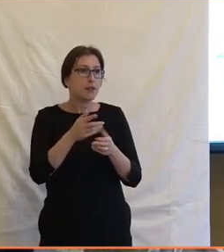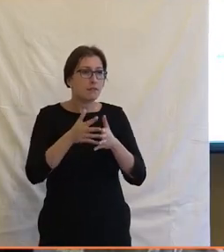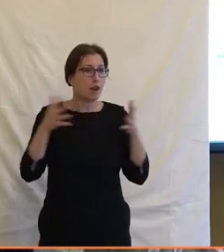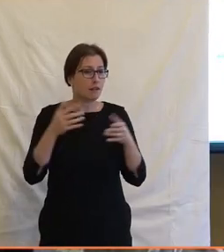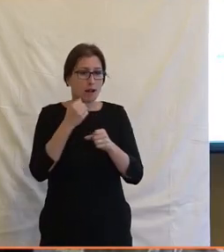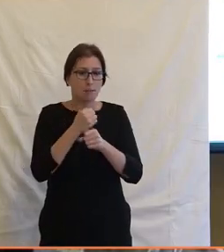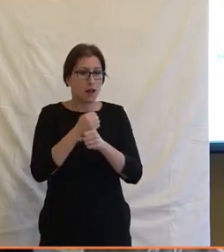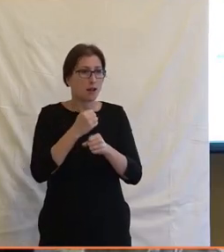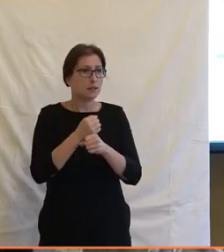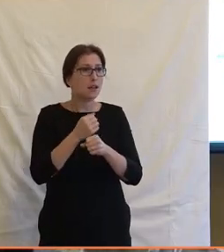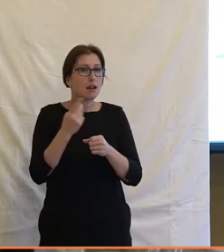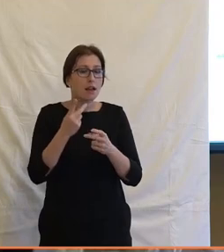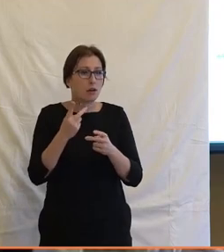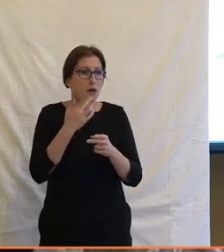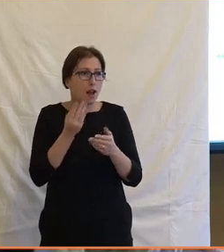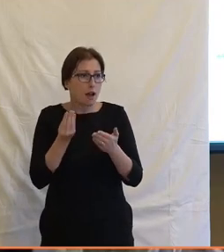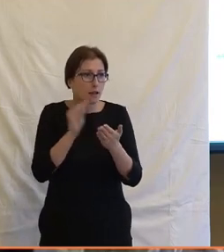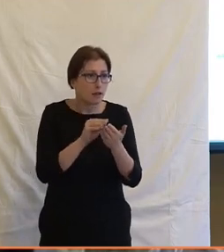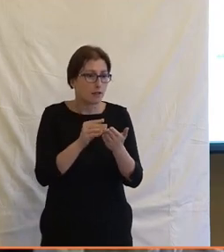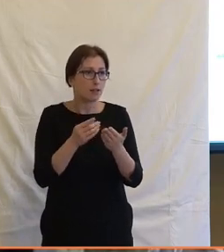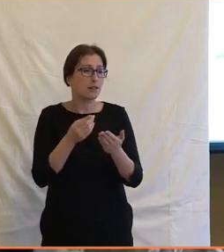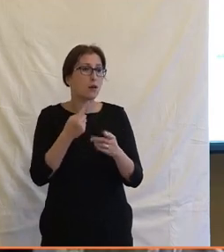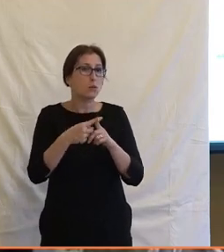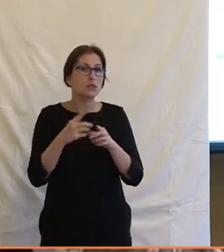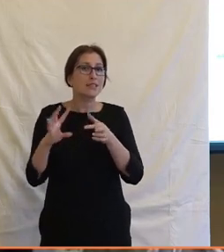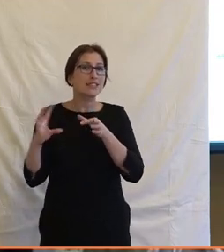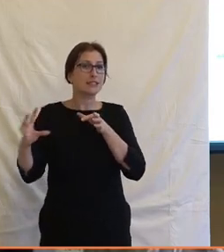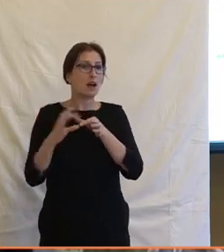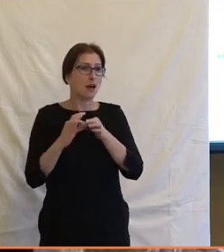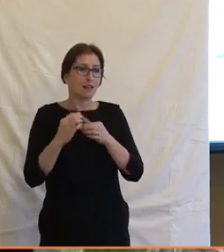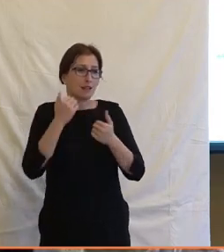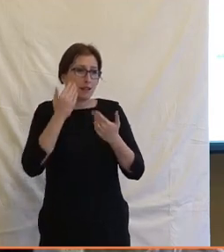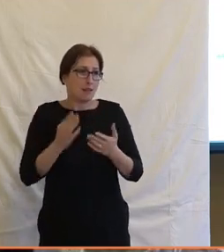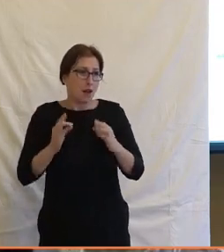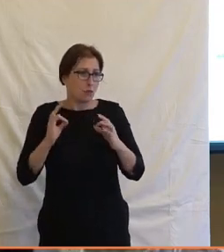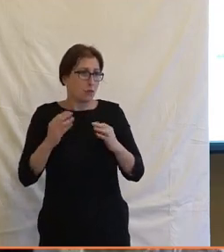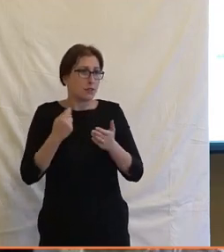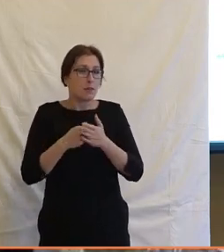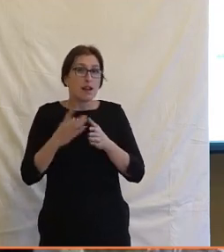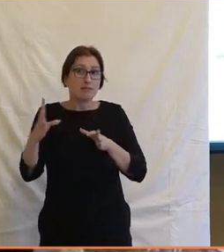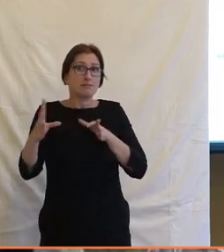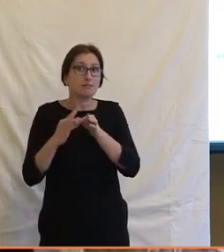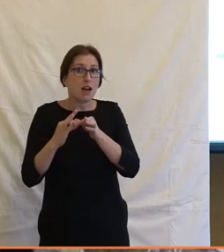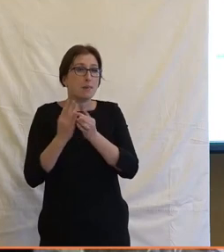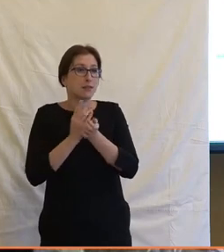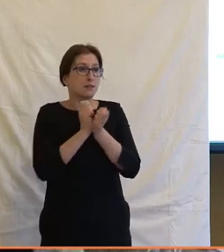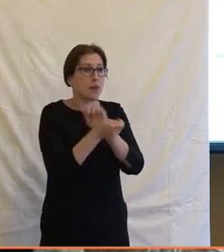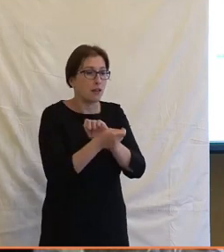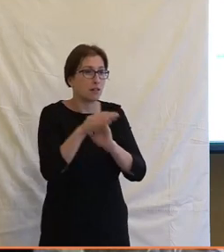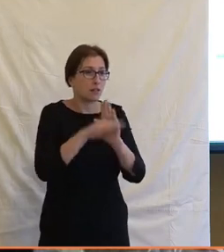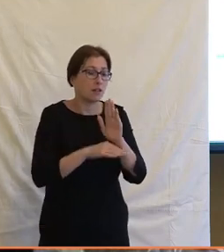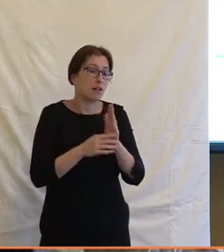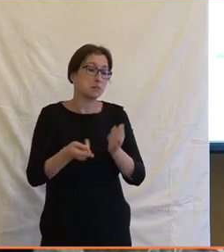práce, nevdáváme to určitě, ale ty snahy úplně takové nejsou, aby se to nějakým způsobem změnilo.